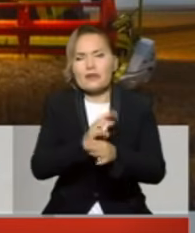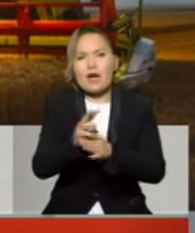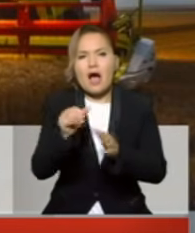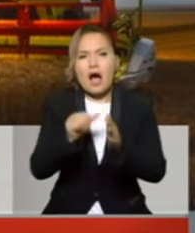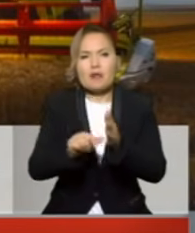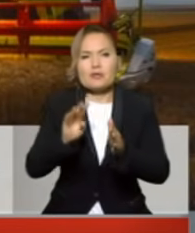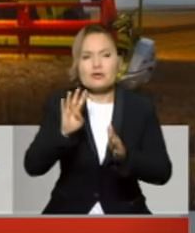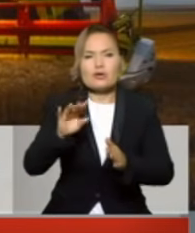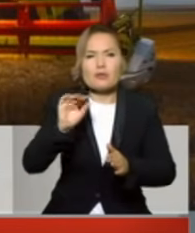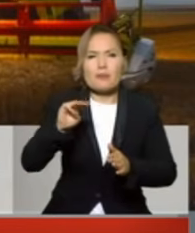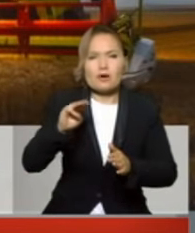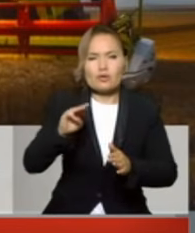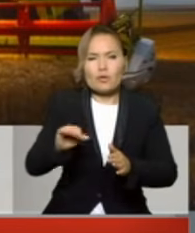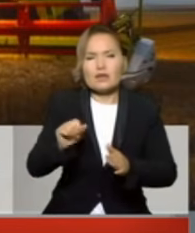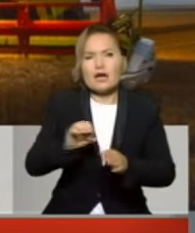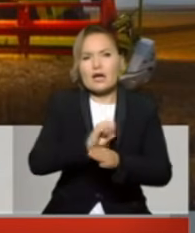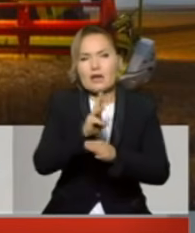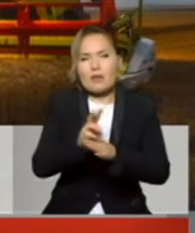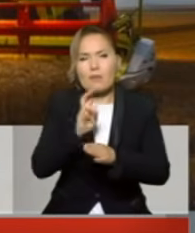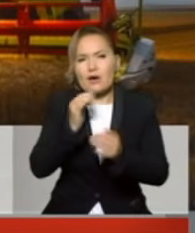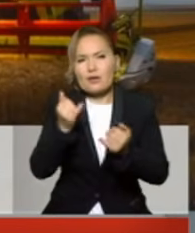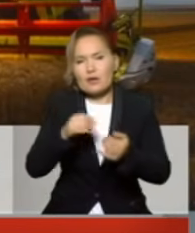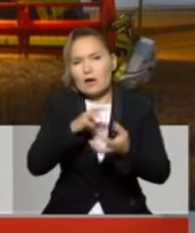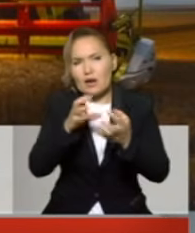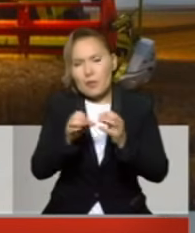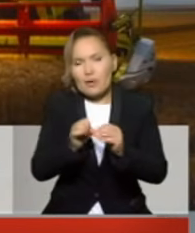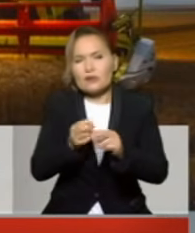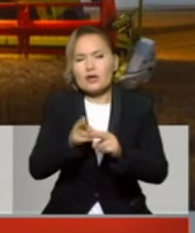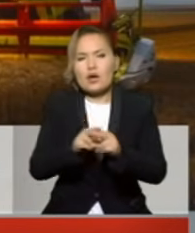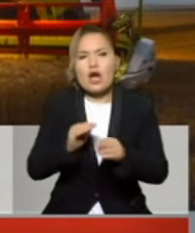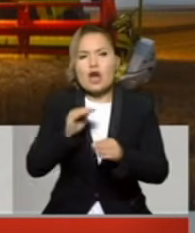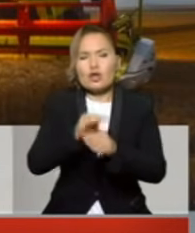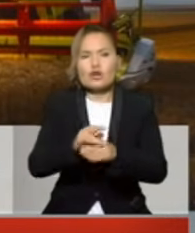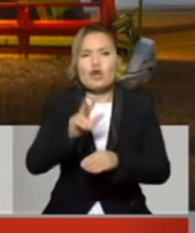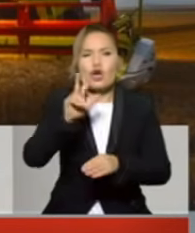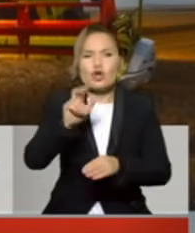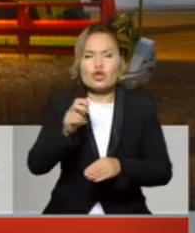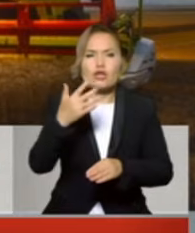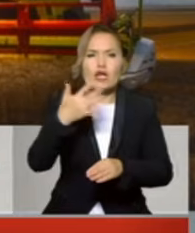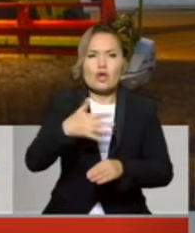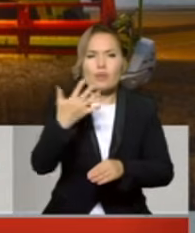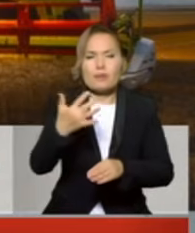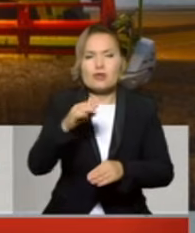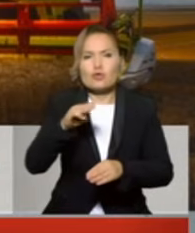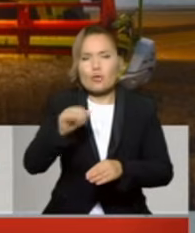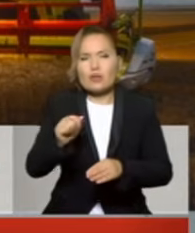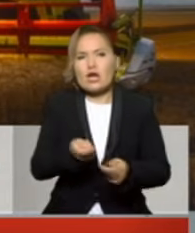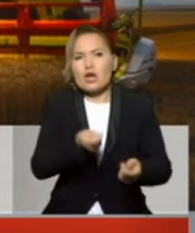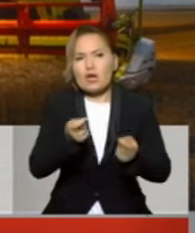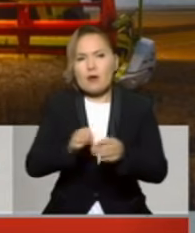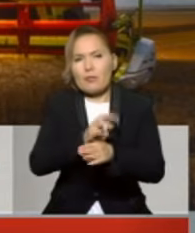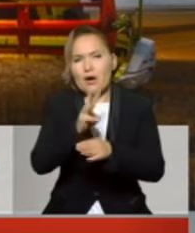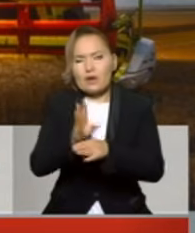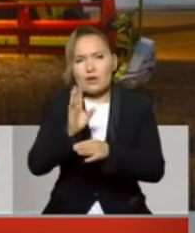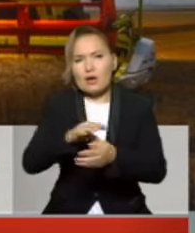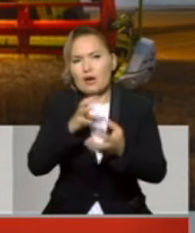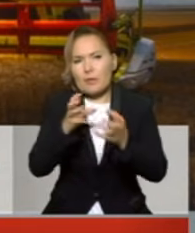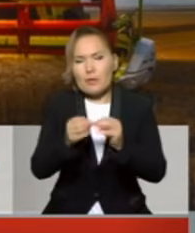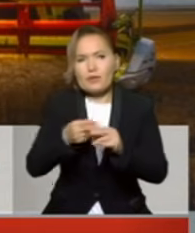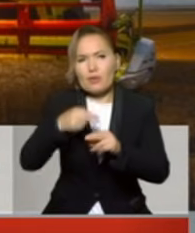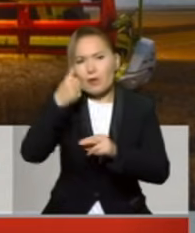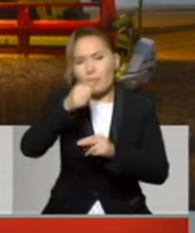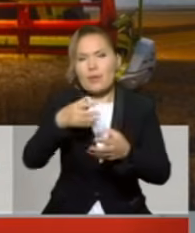тонна дизель отынын жөнелтті. Егін науқан аяқталғанша тағы 355 мың тонна жеткізіледі. Оның үстіне